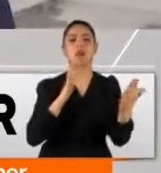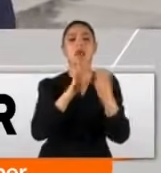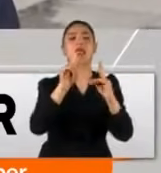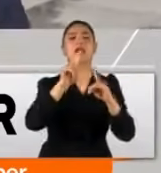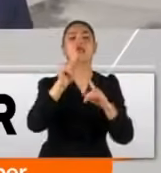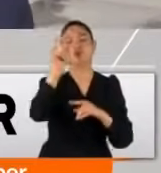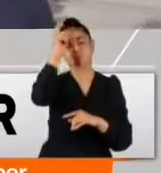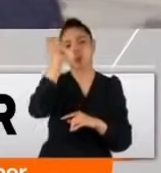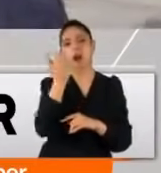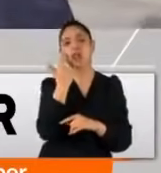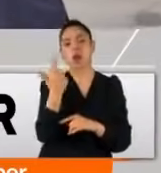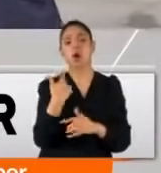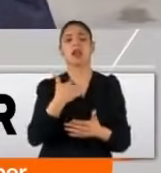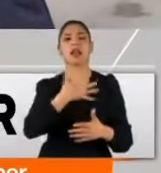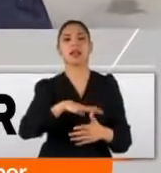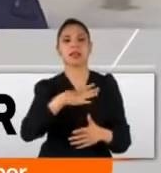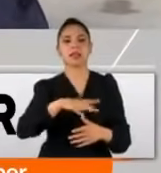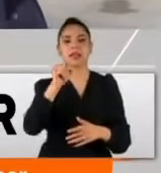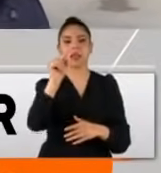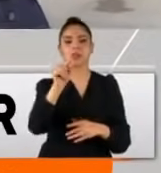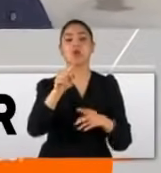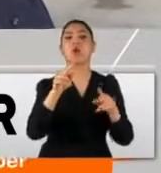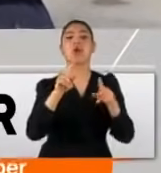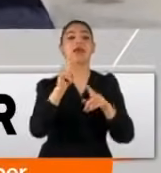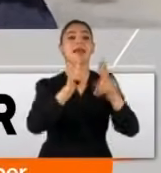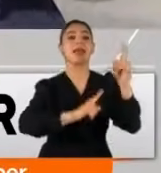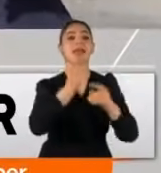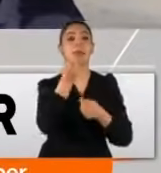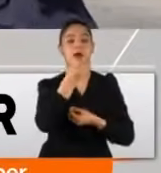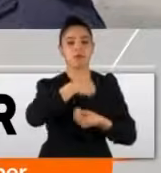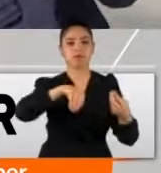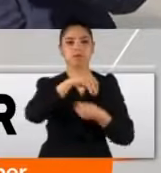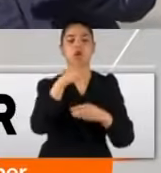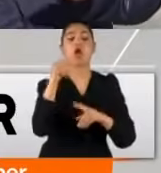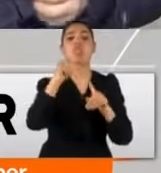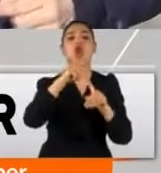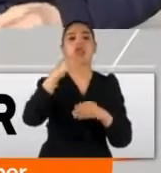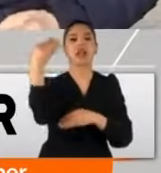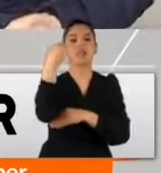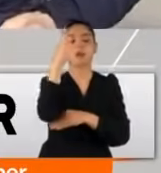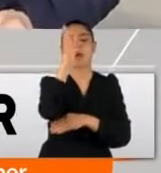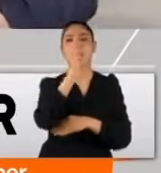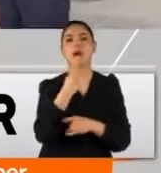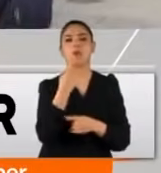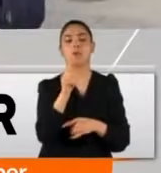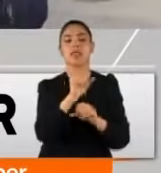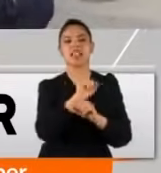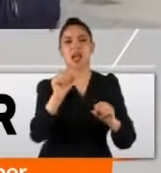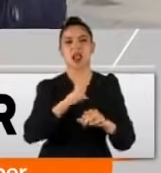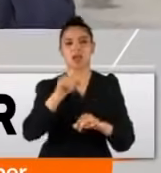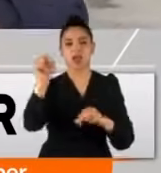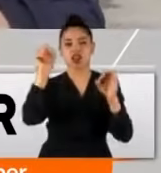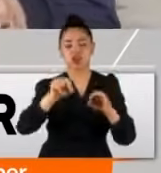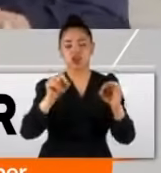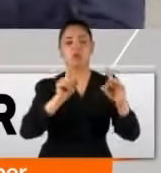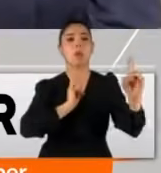Alacak davası açan mağdur kripto para borsasında TODEX'e yaklaşık 500 bin lirasını kaptırmıştı. Artık